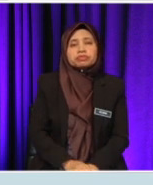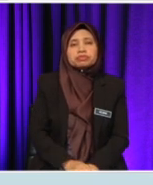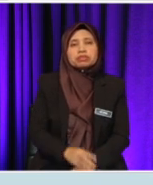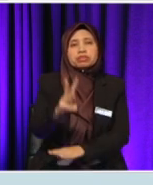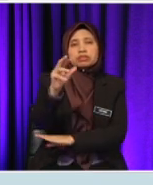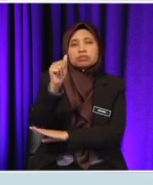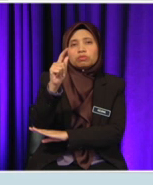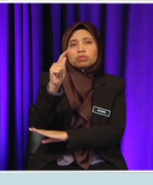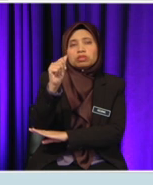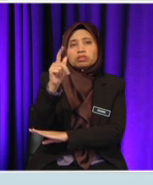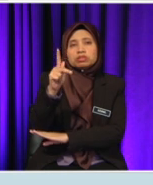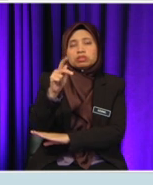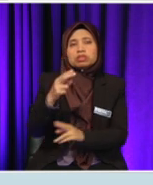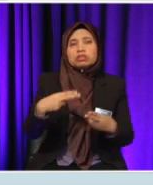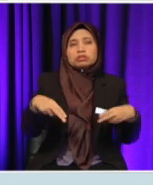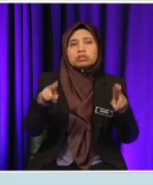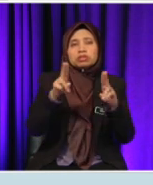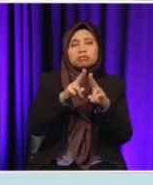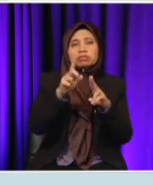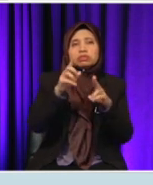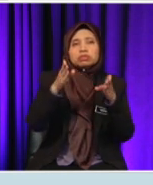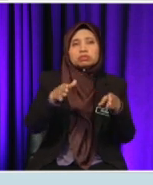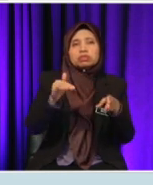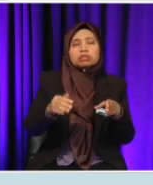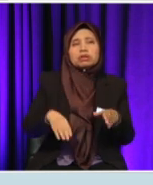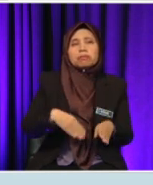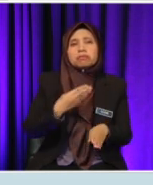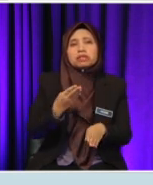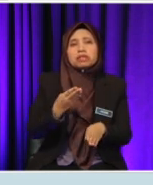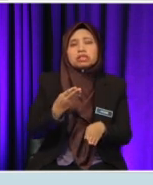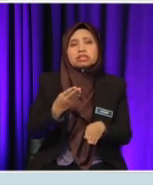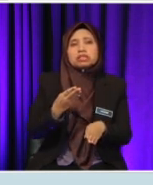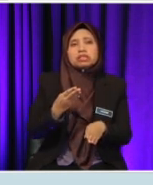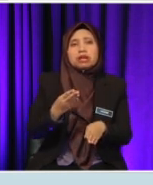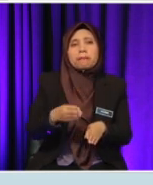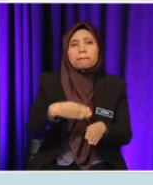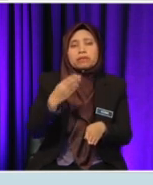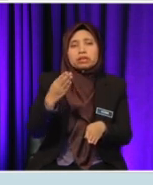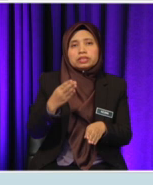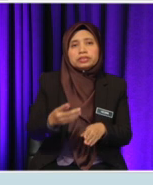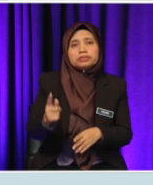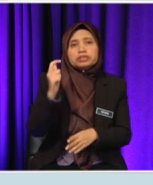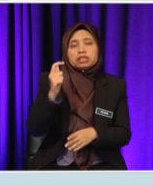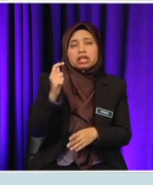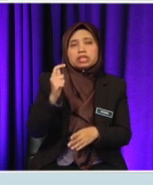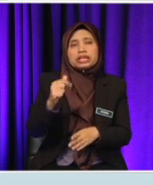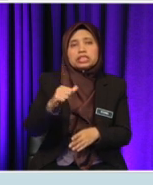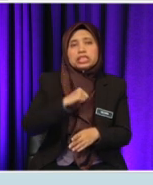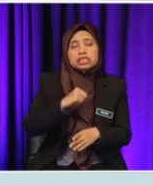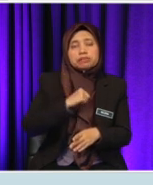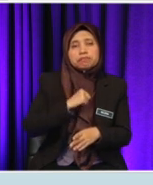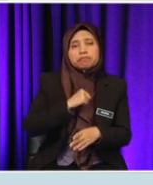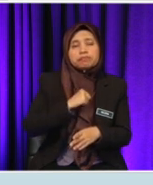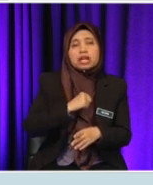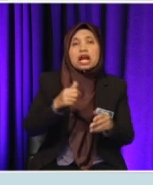yaitu peguam yang pertama adalah seorang yang berani bukan berani menegakkan hak dia sebagai penumpang mewakili penumpang lain